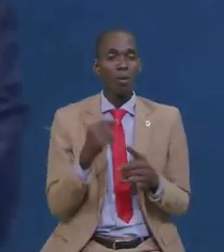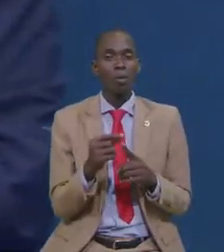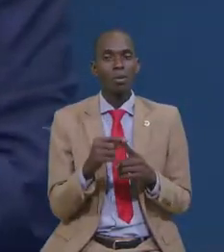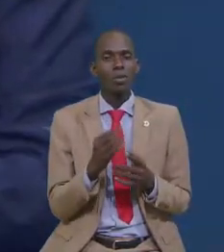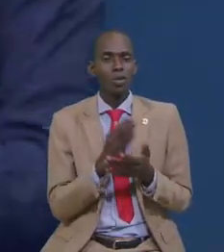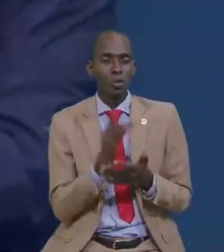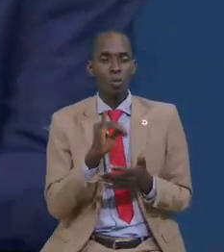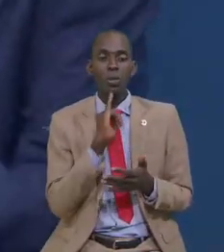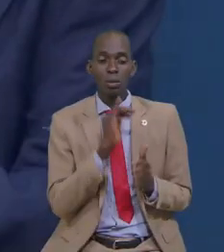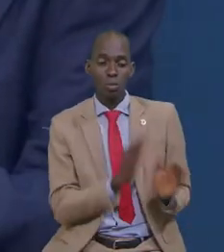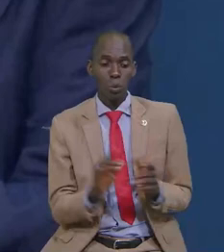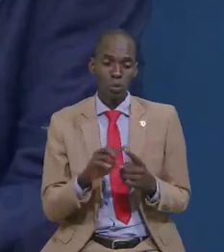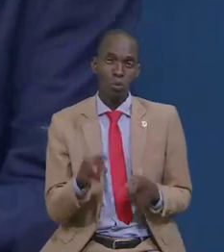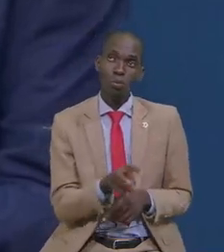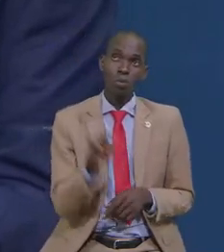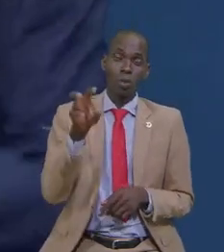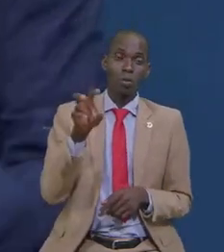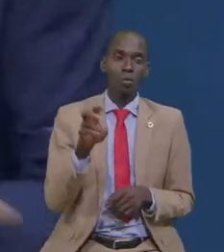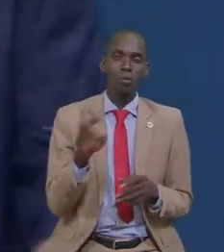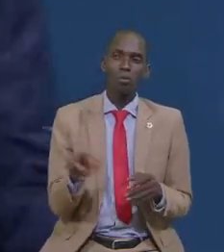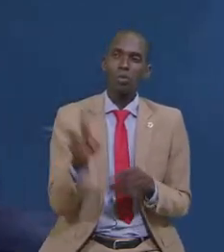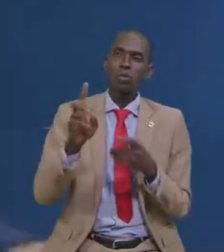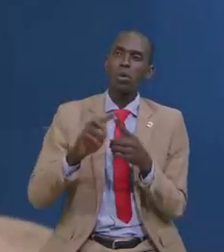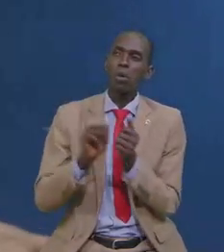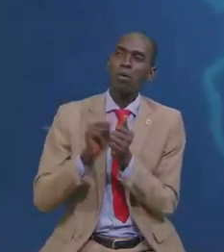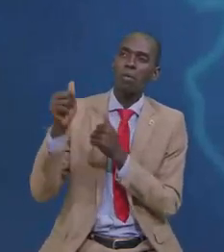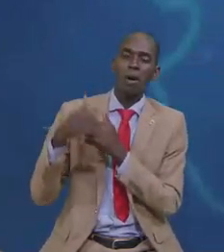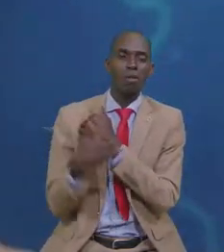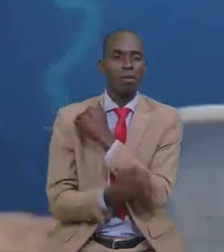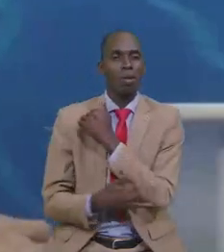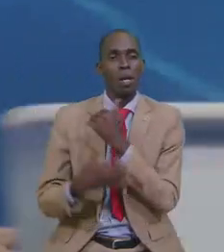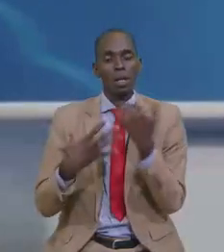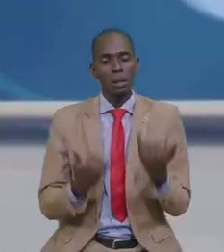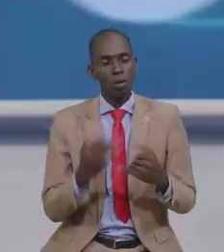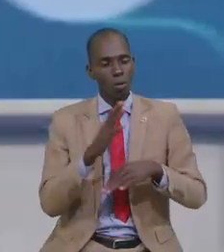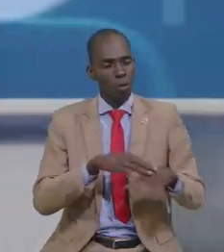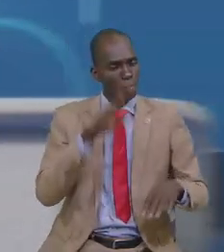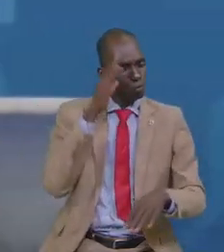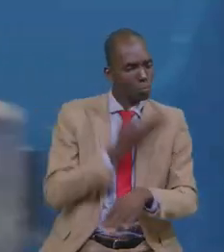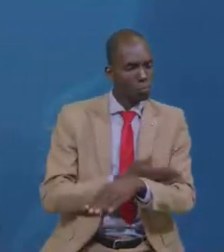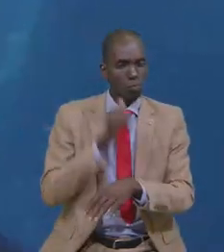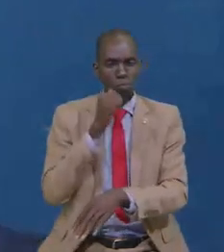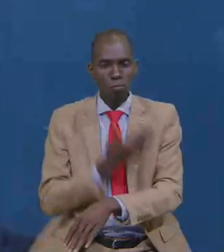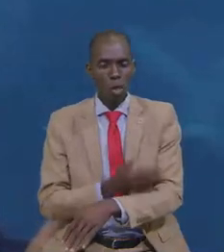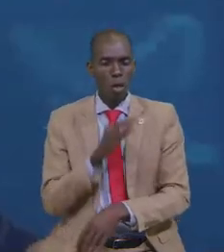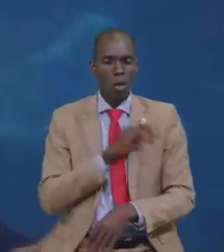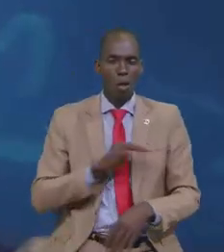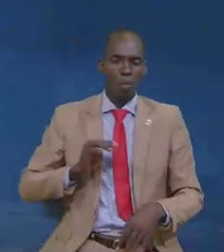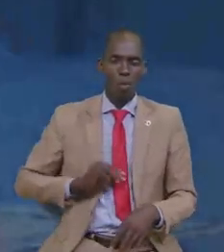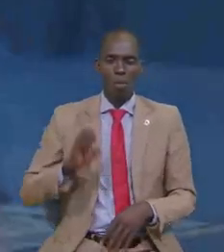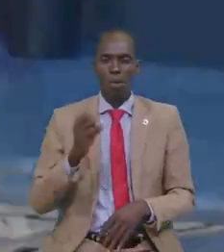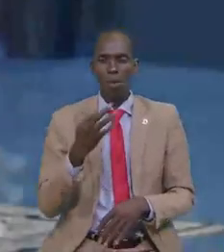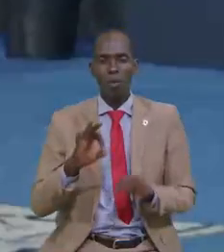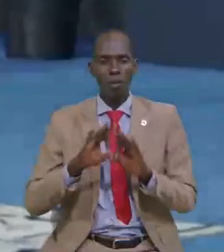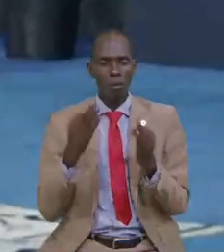ses paroles finales. Quelqu'un va voyager vers un pays lointain. Il a appelé ses fils et